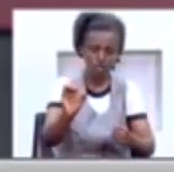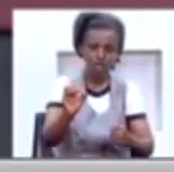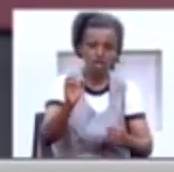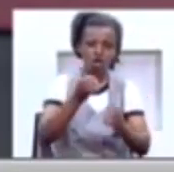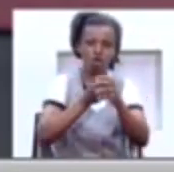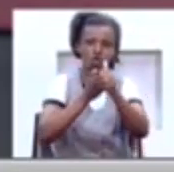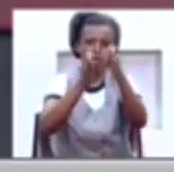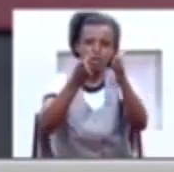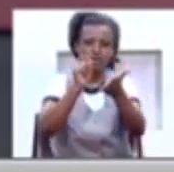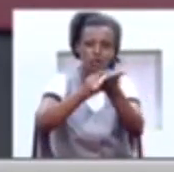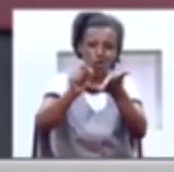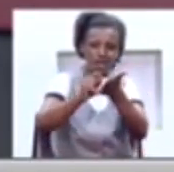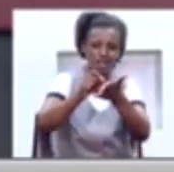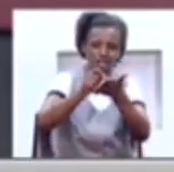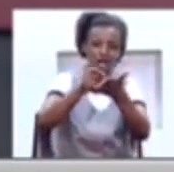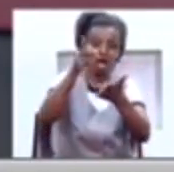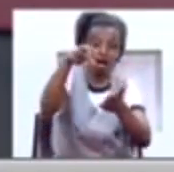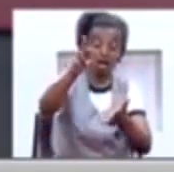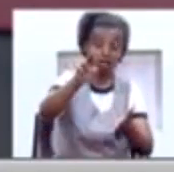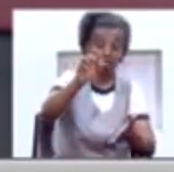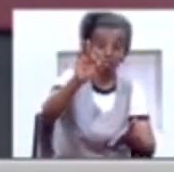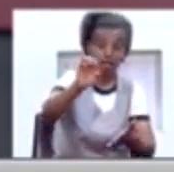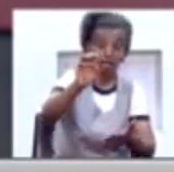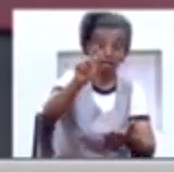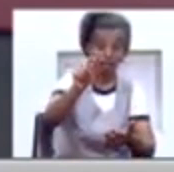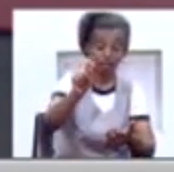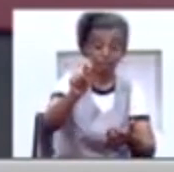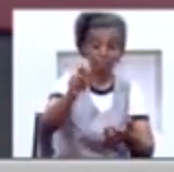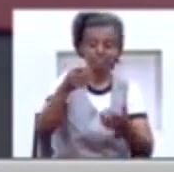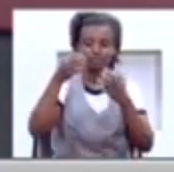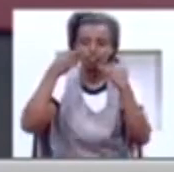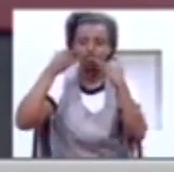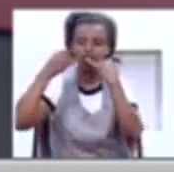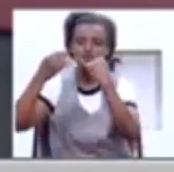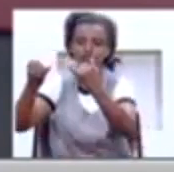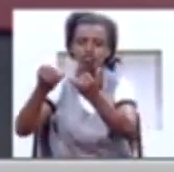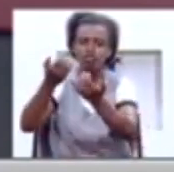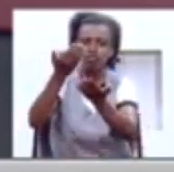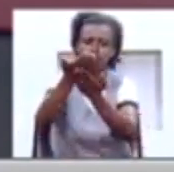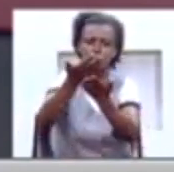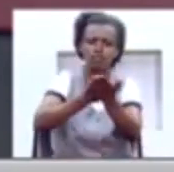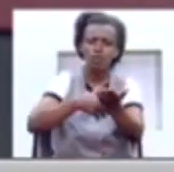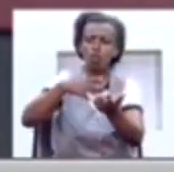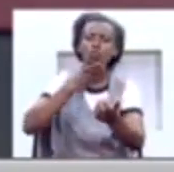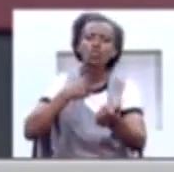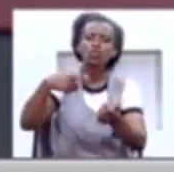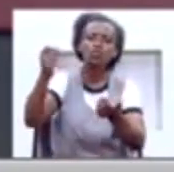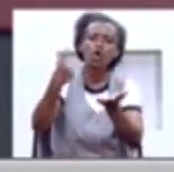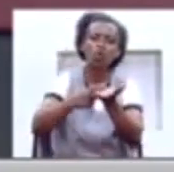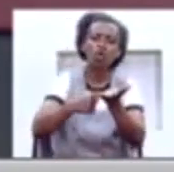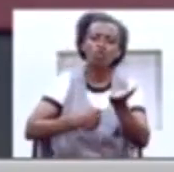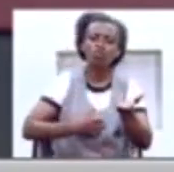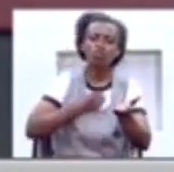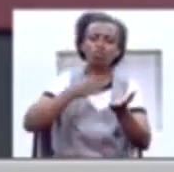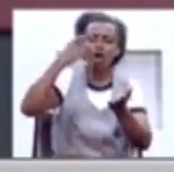mukonse yandikiye prefe we noneho ni umuntu wari watse icyangombwa ashaka kujya Bugande gusura bene wabo